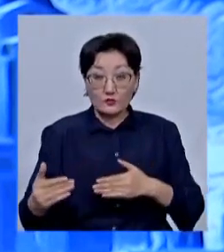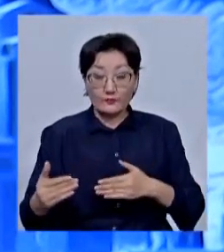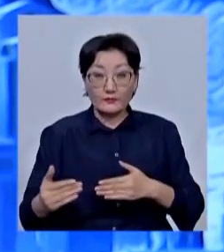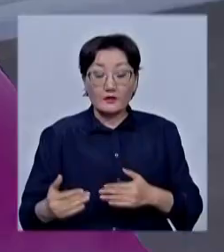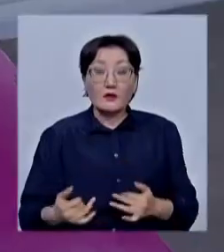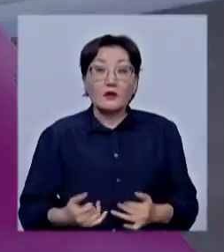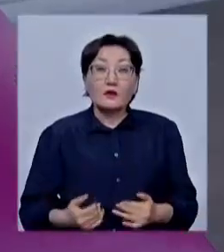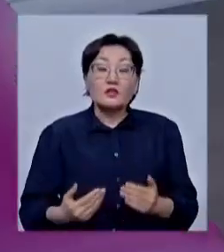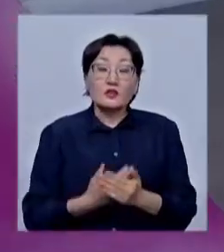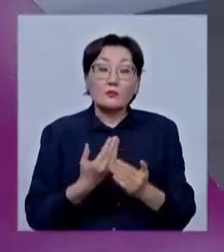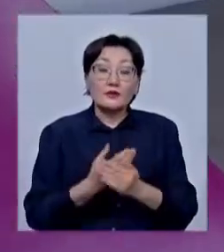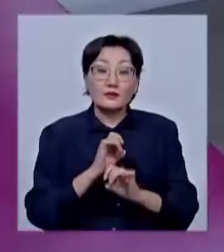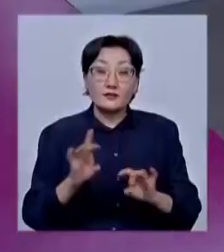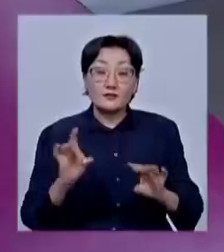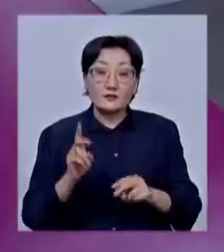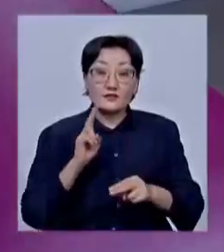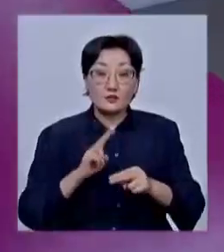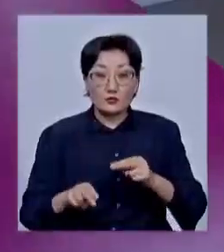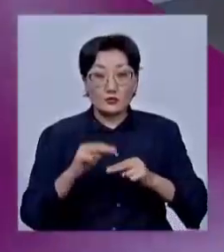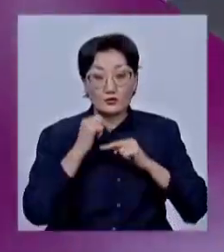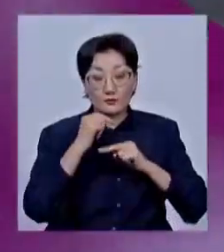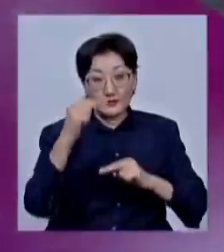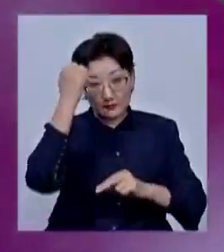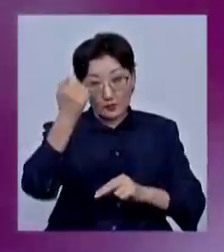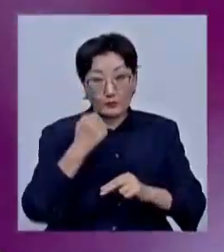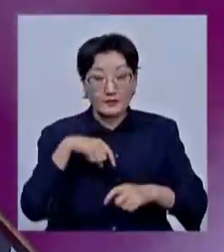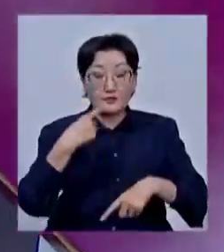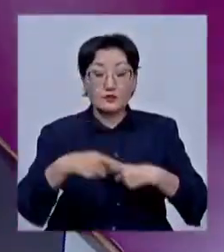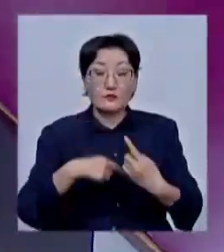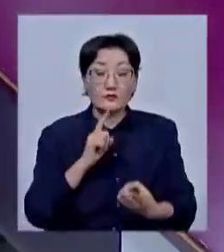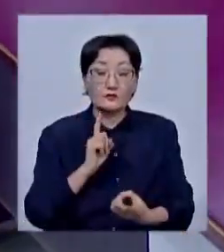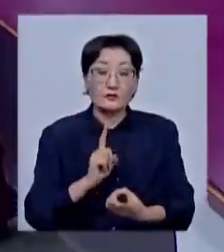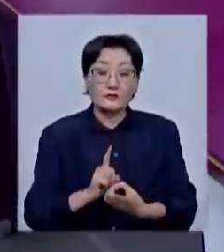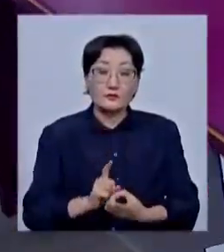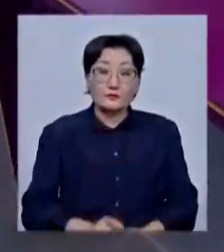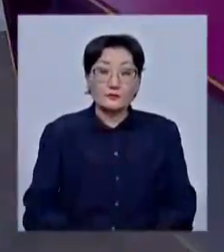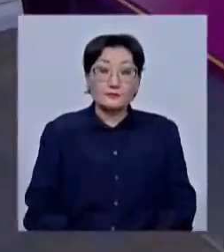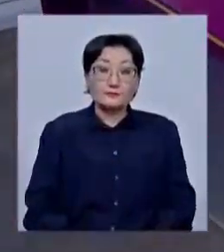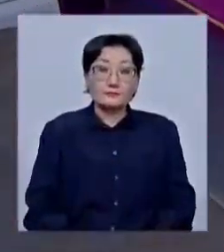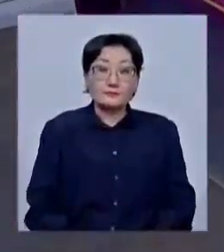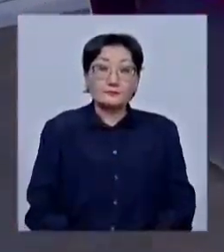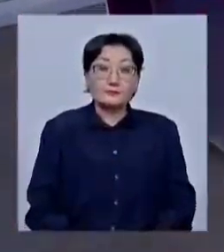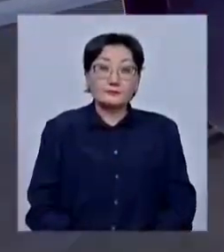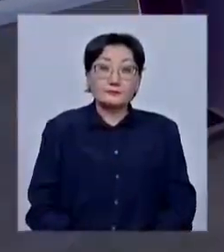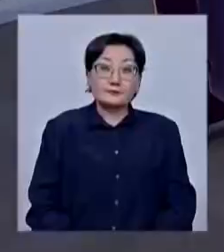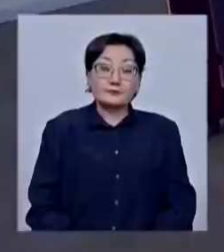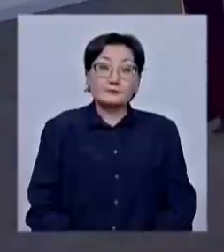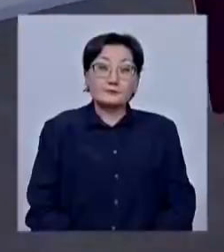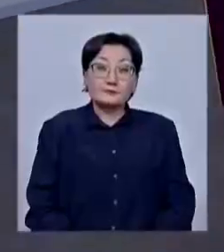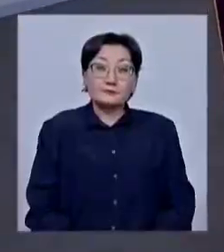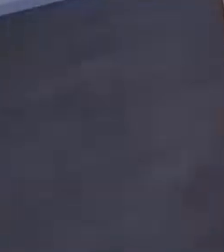дистанцию. Я, Айсара Бесенова, благодарю вас за внимание. Смотрите итоговые новости в 19:00. До встречи.